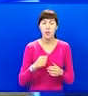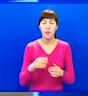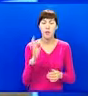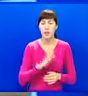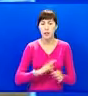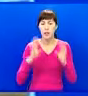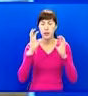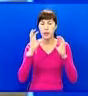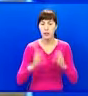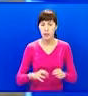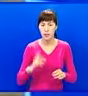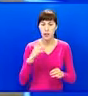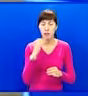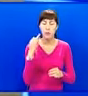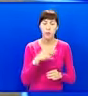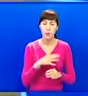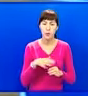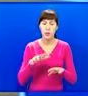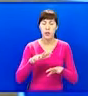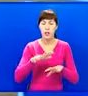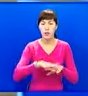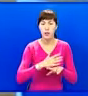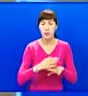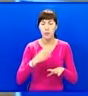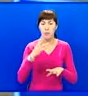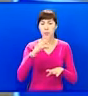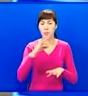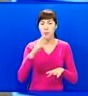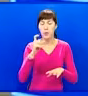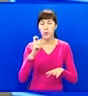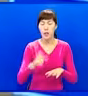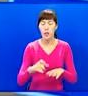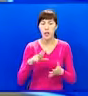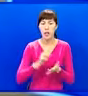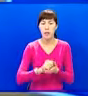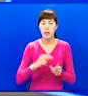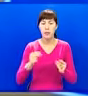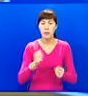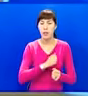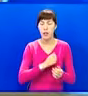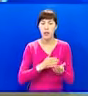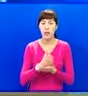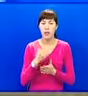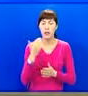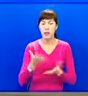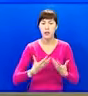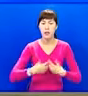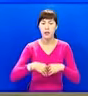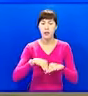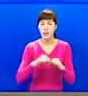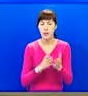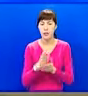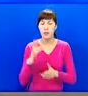қолданыстағы заңнаманың шикі тұстары жетеді. Бюджеттен бөлінген миллиондаған ақша жалға берушіге кетіп, әскери қызметкер мен оның отбасы